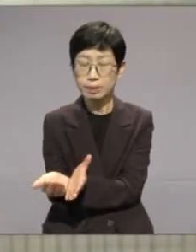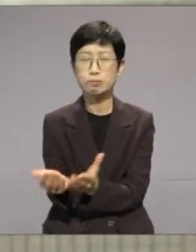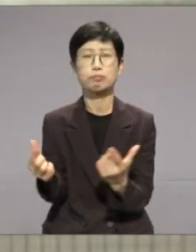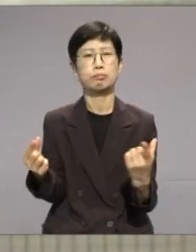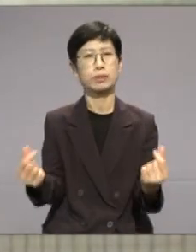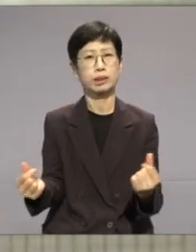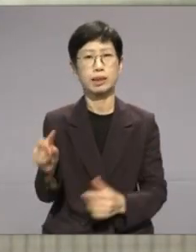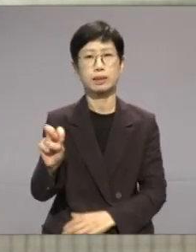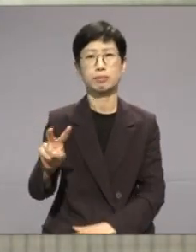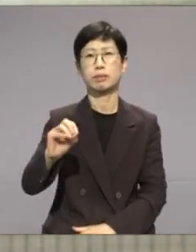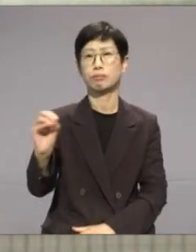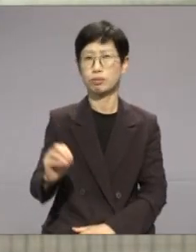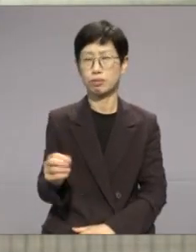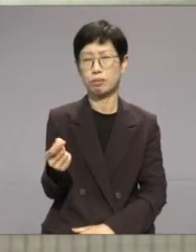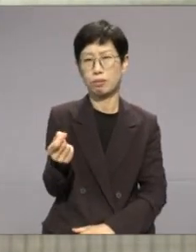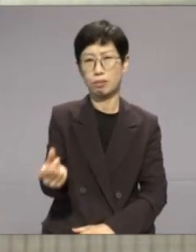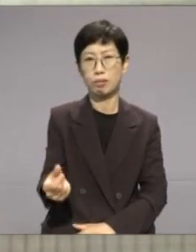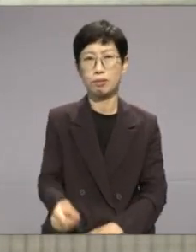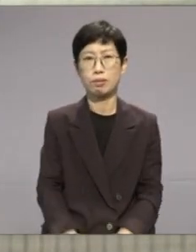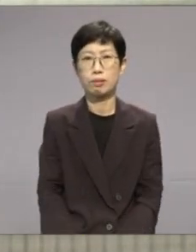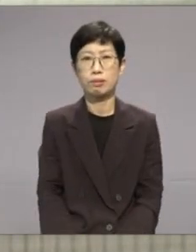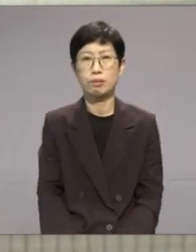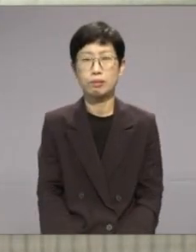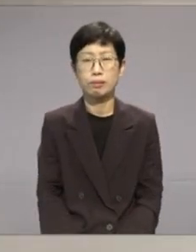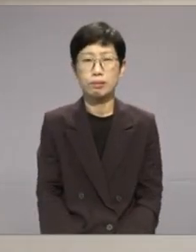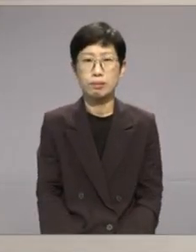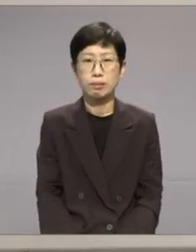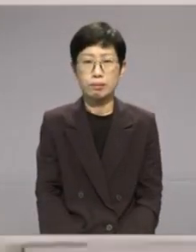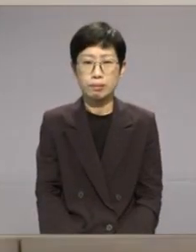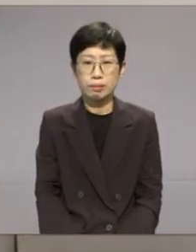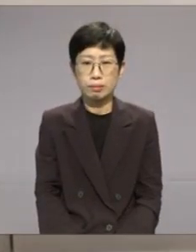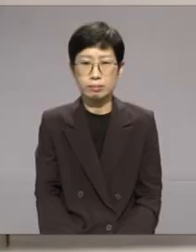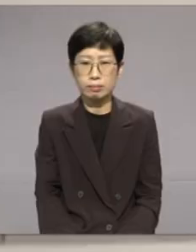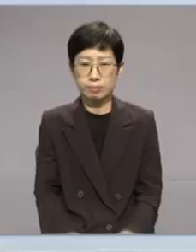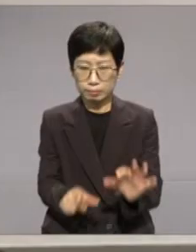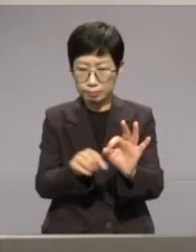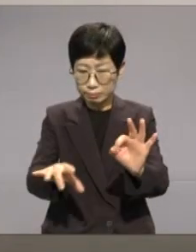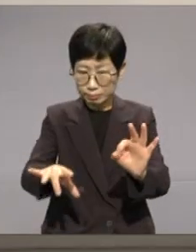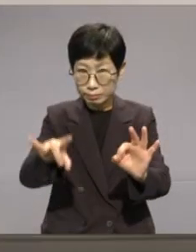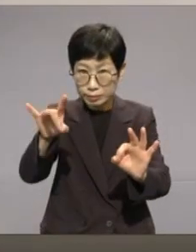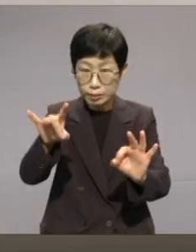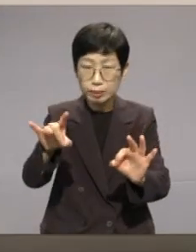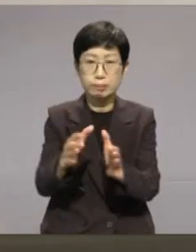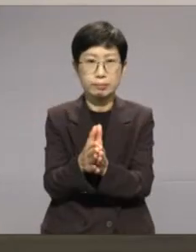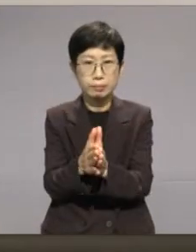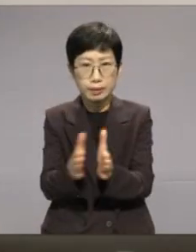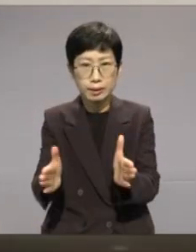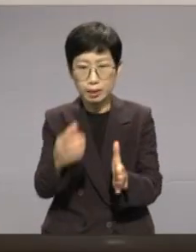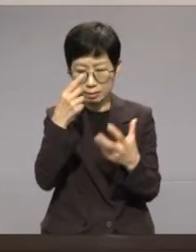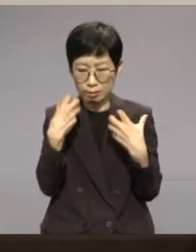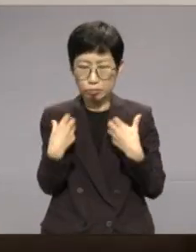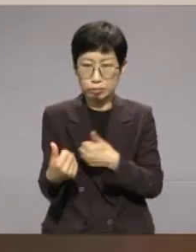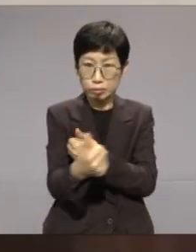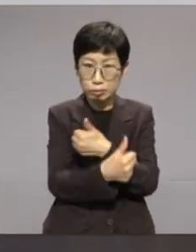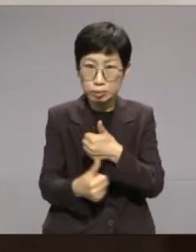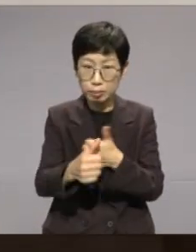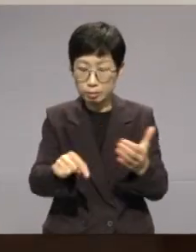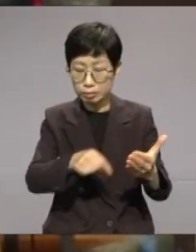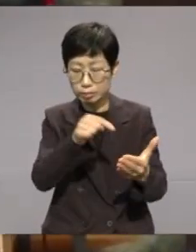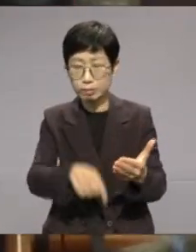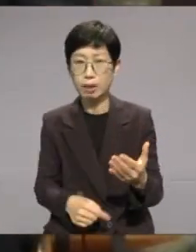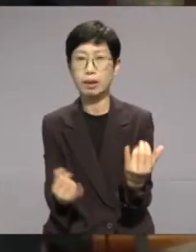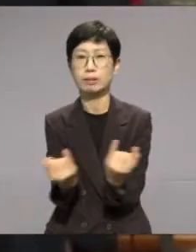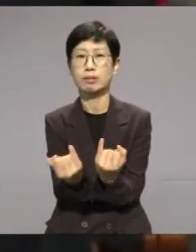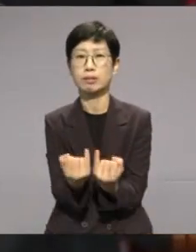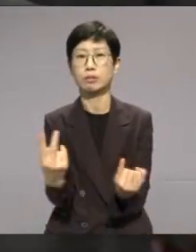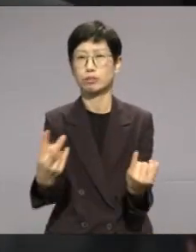입헌민주당도 22%밖에 안 됩니다. 이달 초 출범한 이시바 시게루 내각에는 여성이 2명밖에